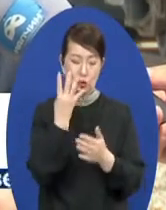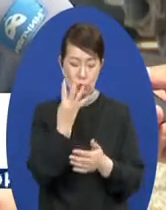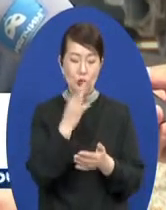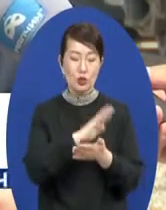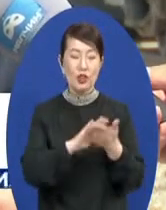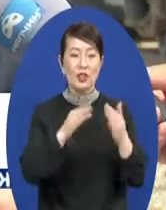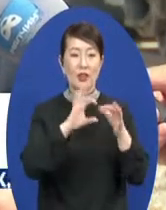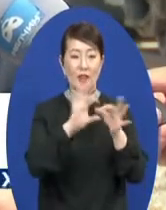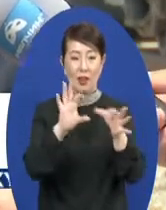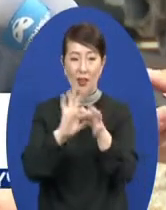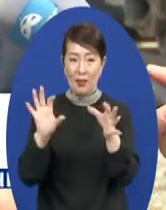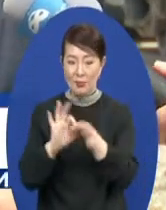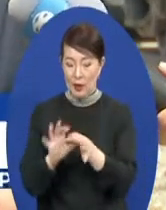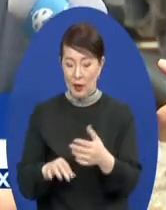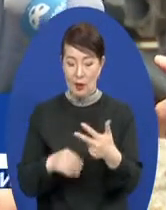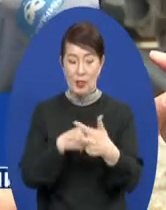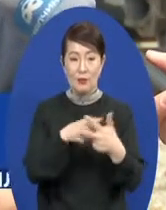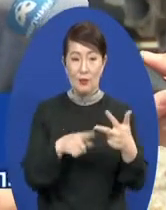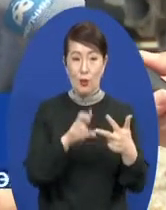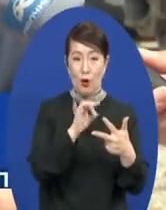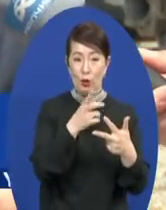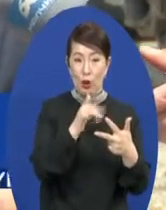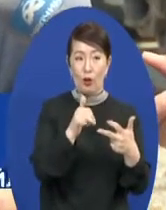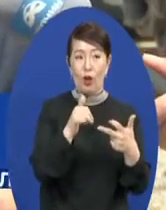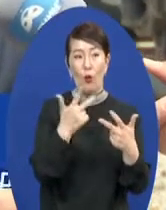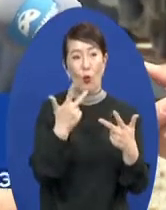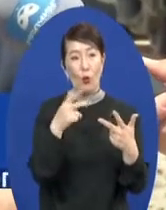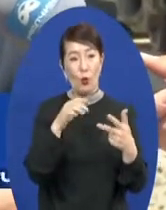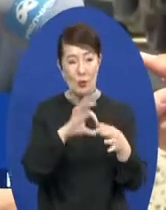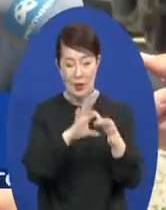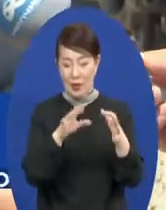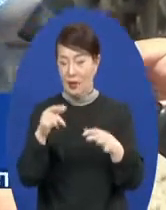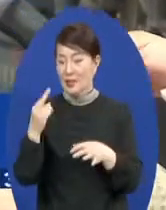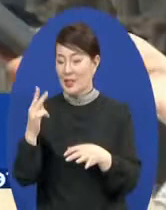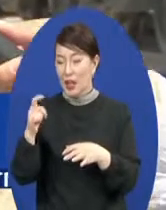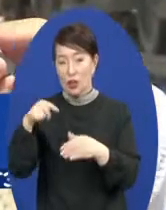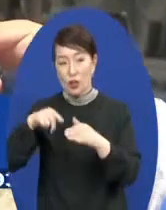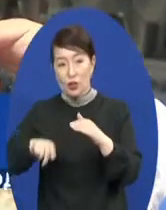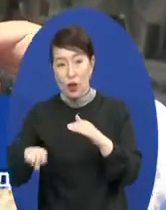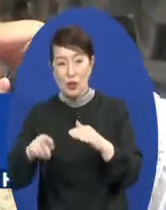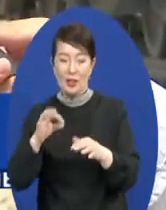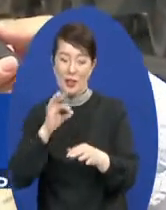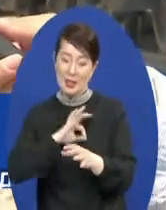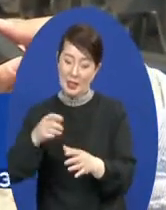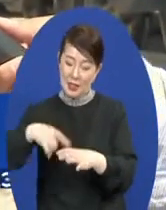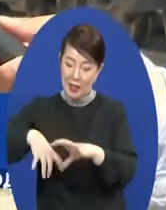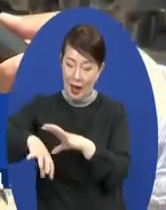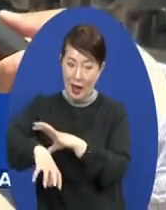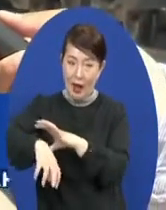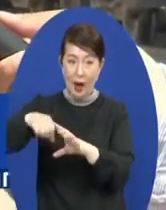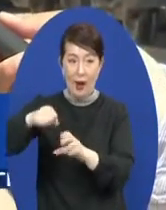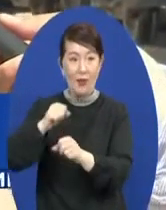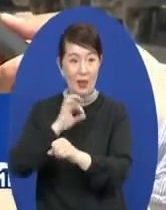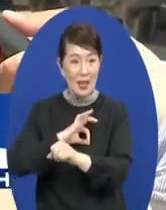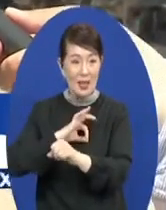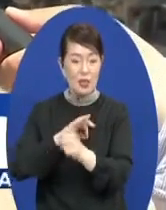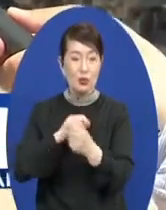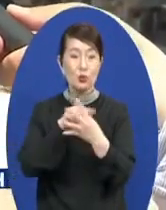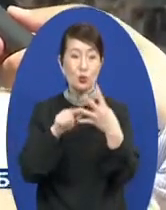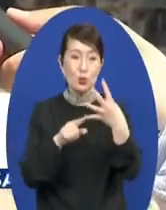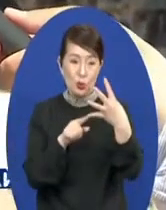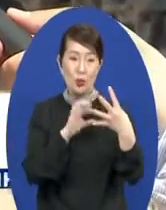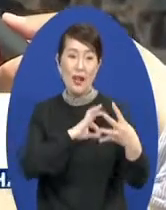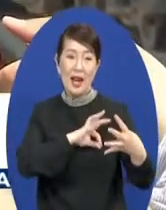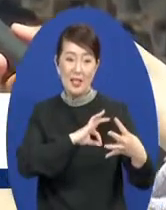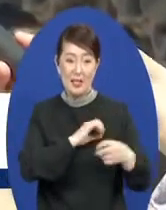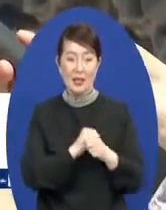Орцог, онж хараад, бордлогоо гэсэн 3 хил урхан хэсэг. Тэгээд цанхийн доотлын үний хэсгийг ашиглах 70 урхан хэсгээд ийм 4 ашигыг ашиглах асуудлыг